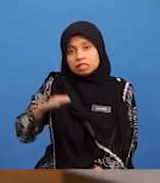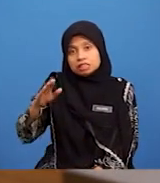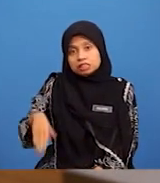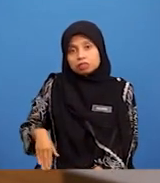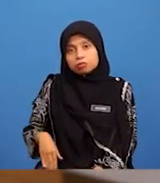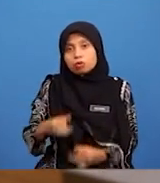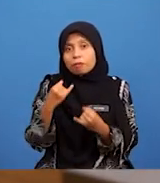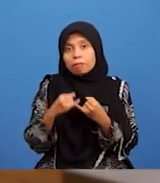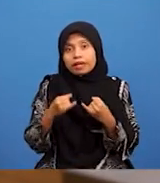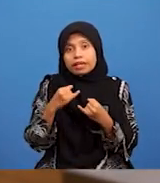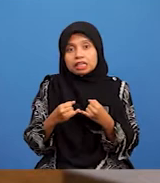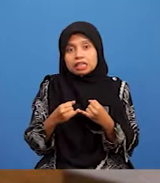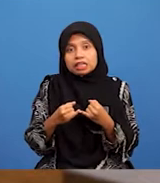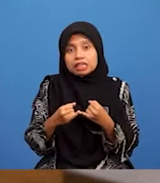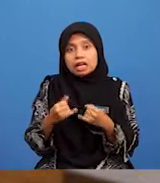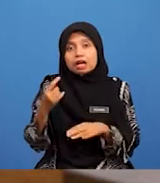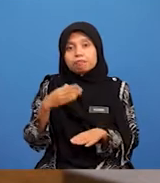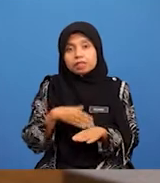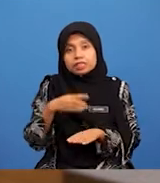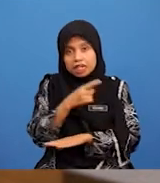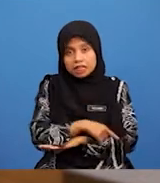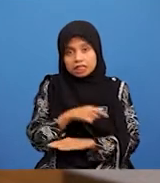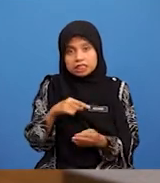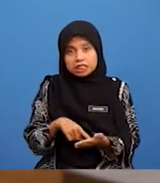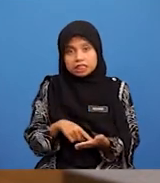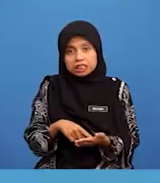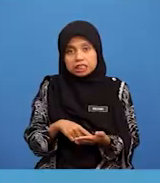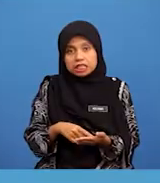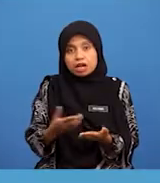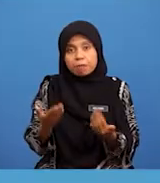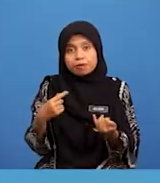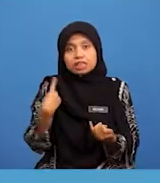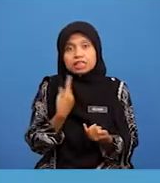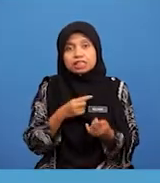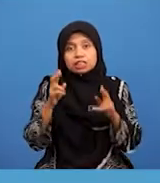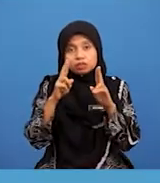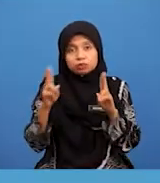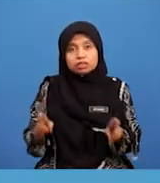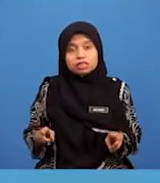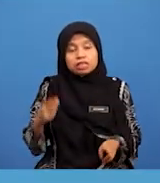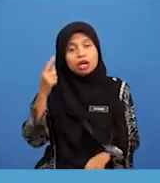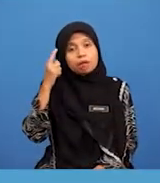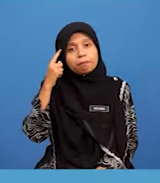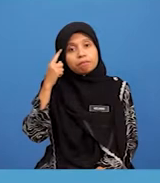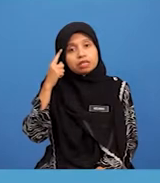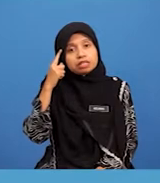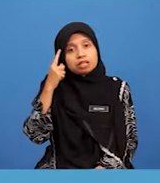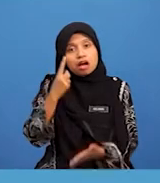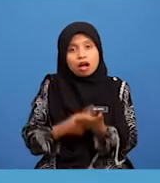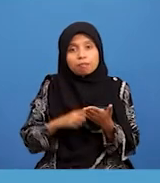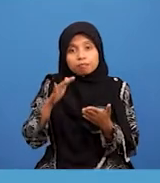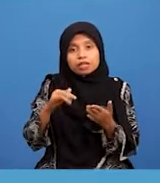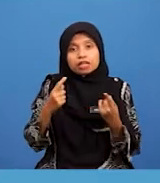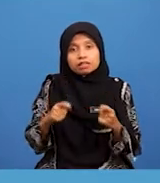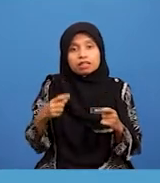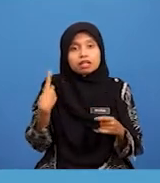Sebelum saya mengakhiri segala sesi kita pada hari ini, mari kita uji minda terhadap apa yang telah kita